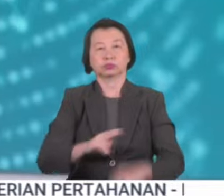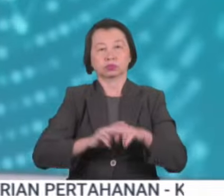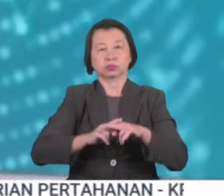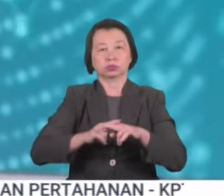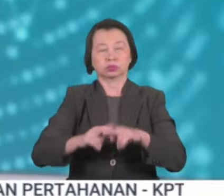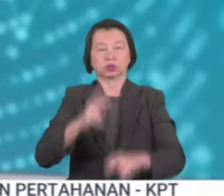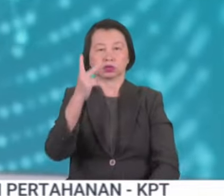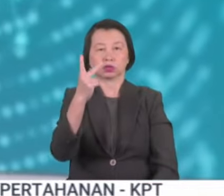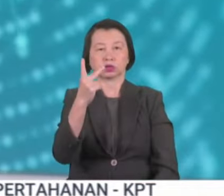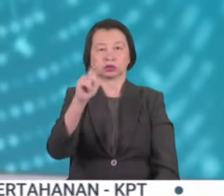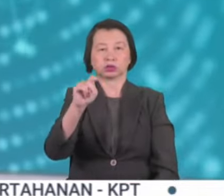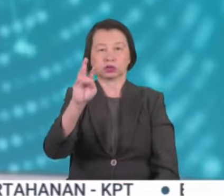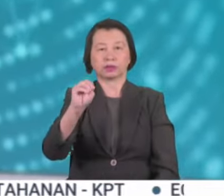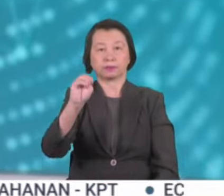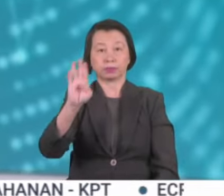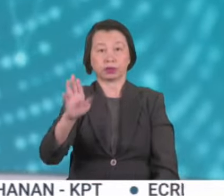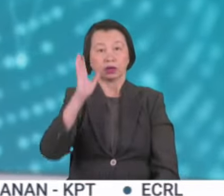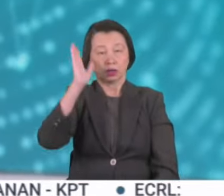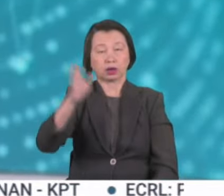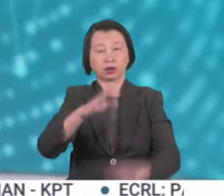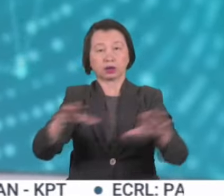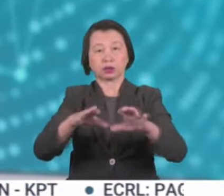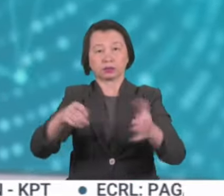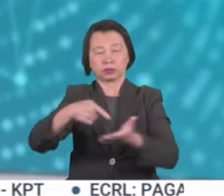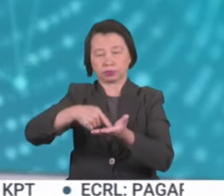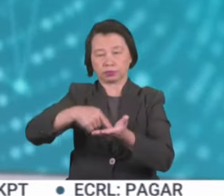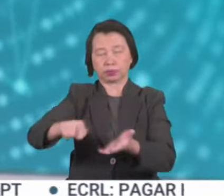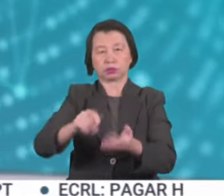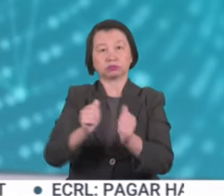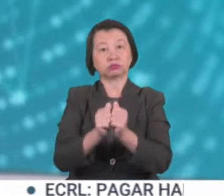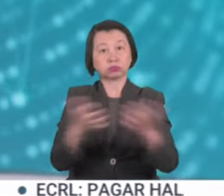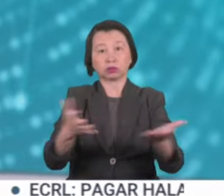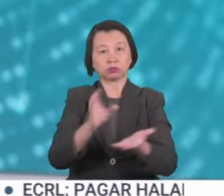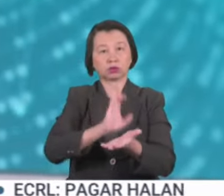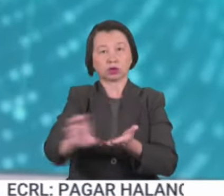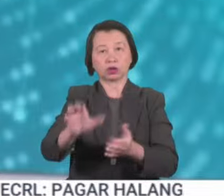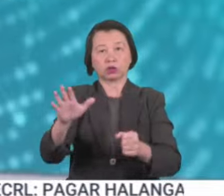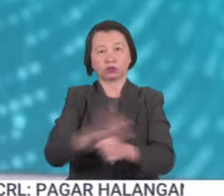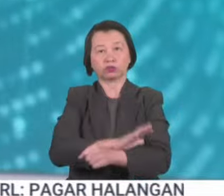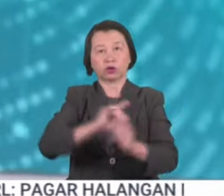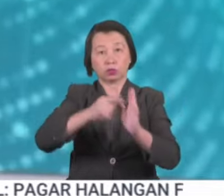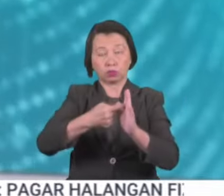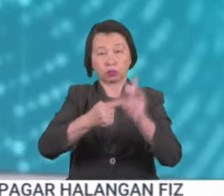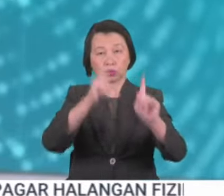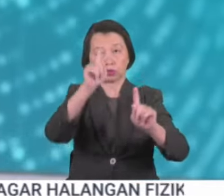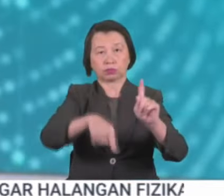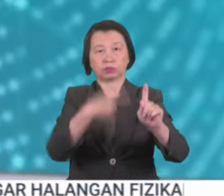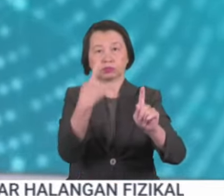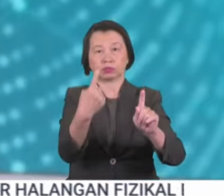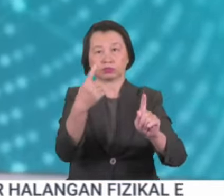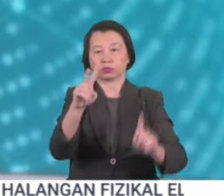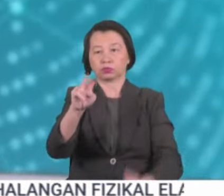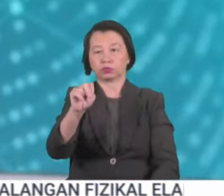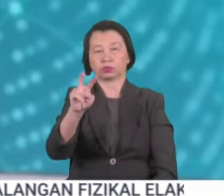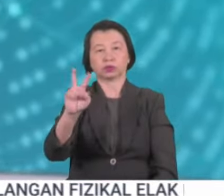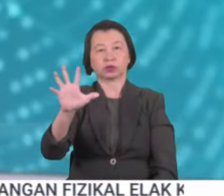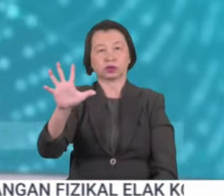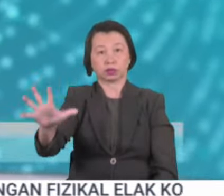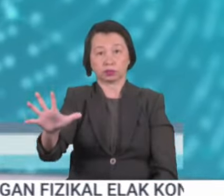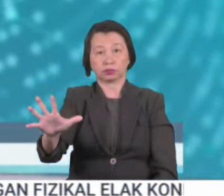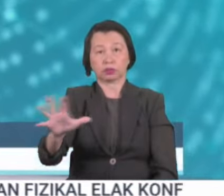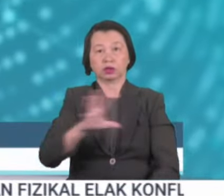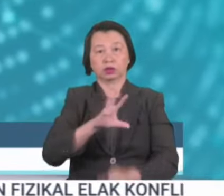Kereta api Tanah Melayu Berhad KTMB akan melaksana bayaran tanpa tunai sepenuhnya mulai 1 Januari